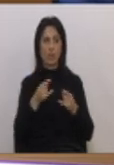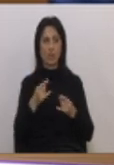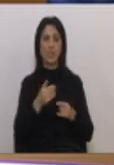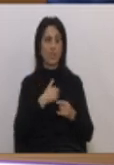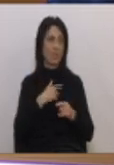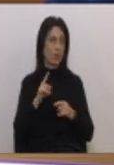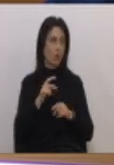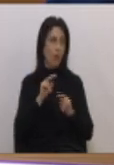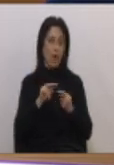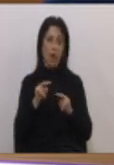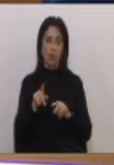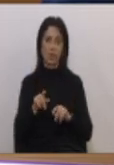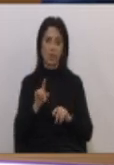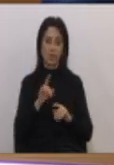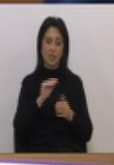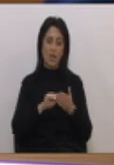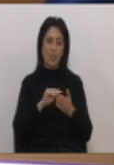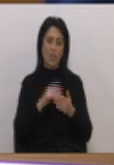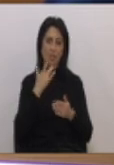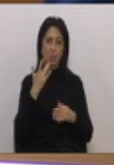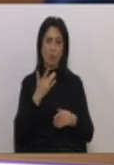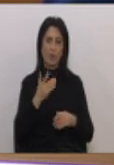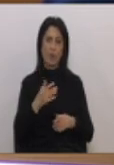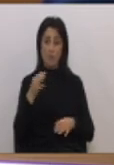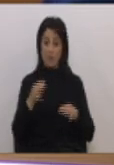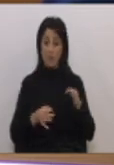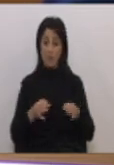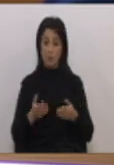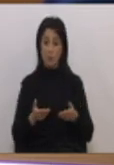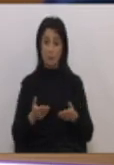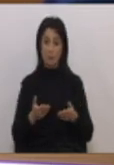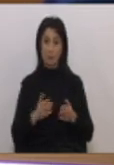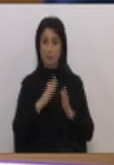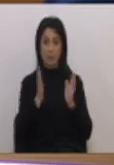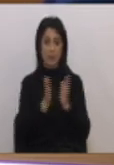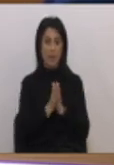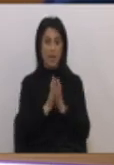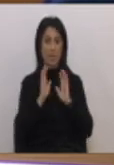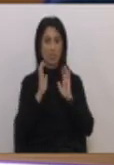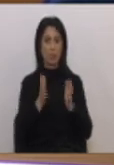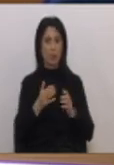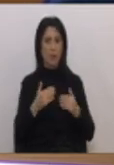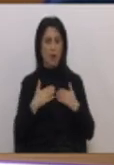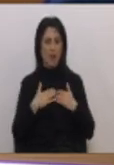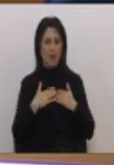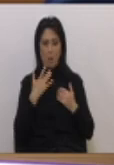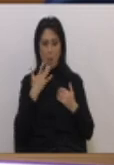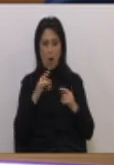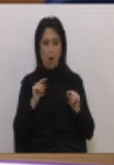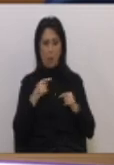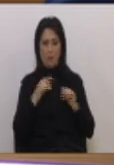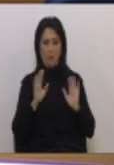რომ გააკონტროლოთ იქაც სარედაქციო პოლიტიკა. მართსაჯულება. Მთელი მსოფლიო აღარაფერს ვამბობ პოლიტიკურ